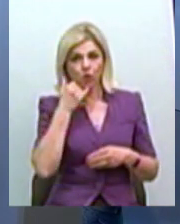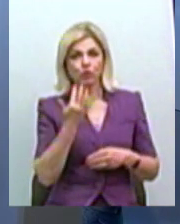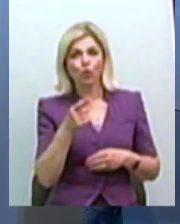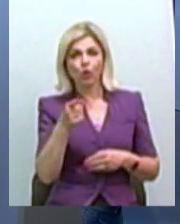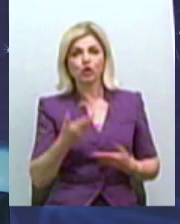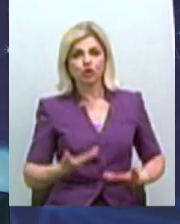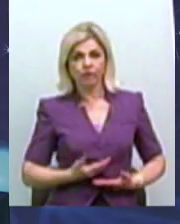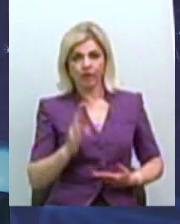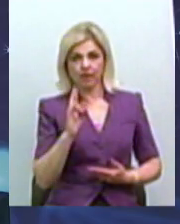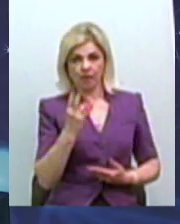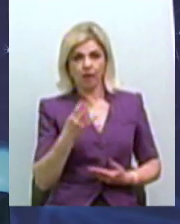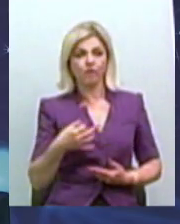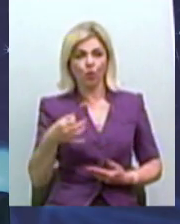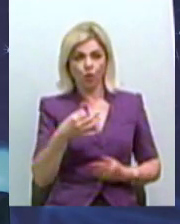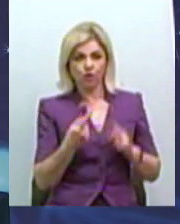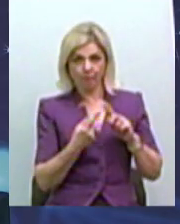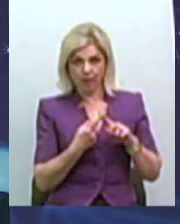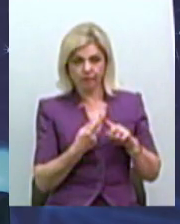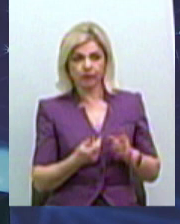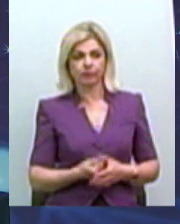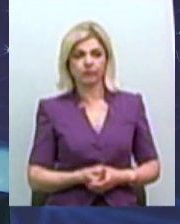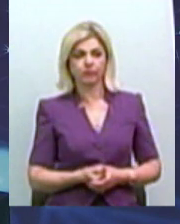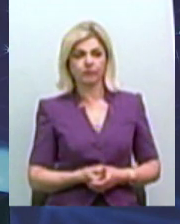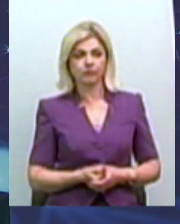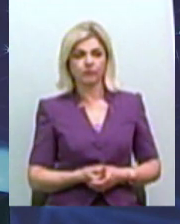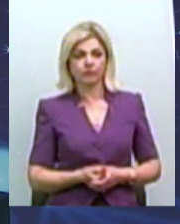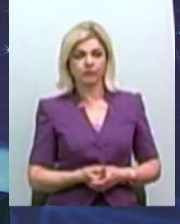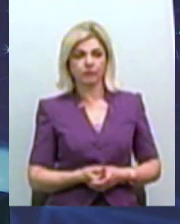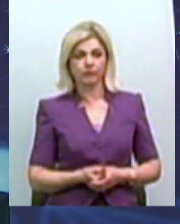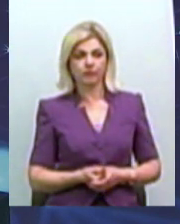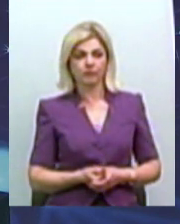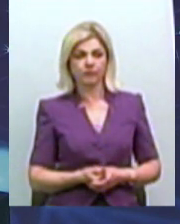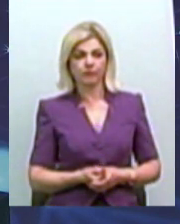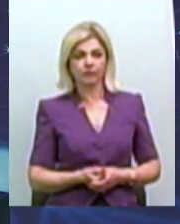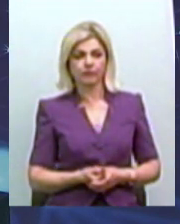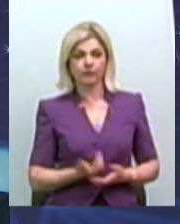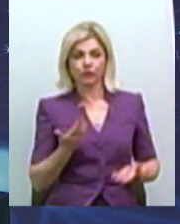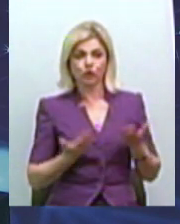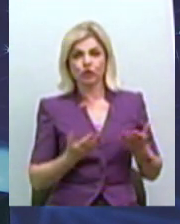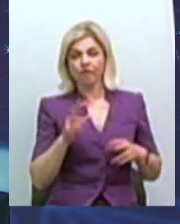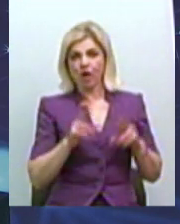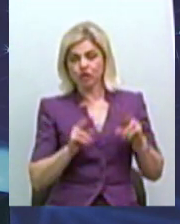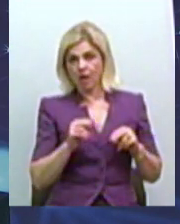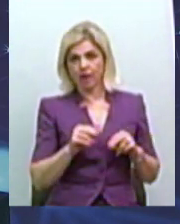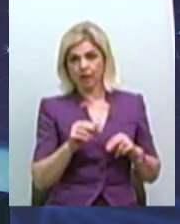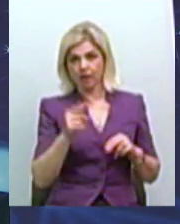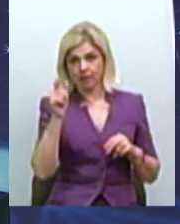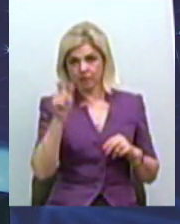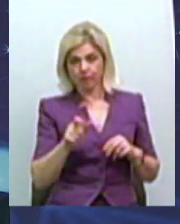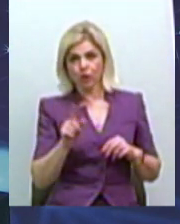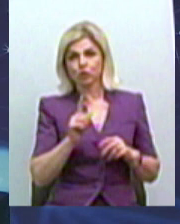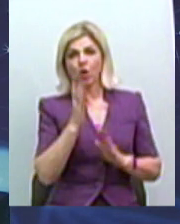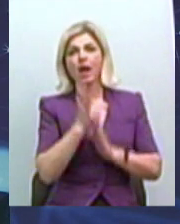на Миколаївщині, це перше. І друге, чи вважає він, що лісосмуги, які